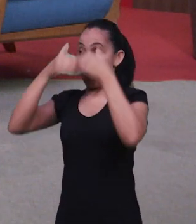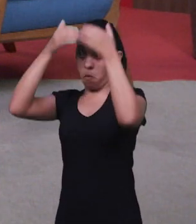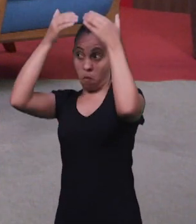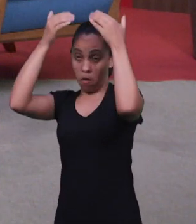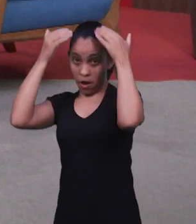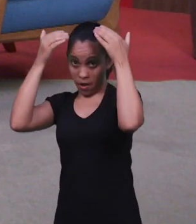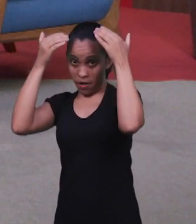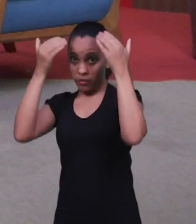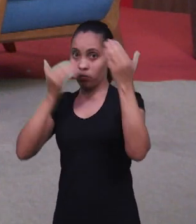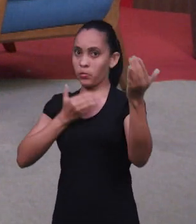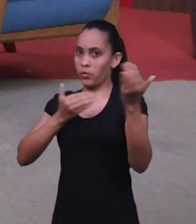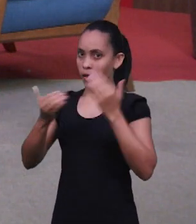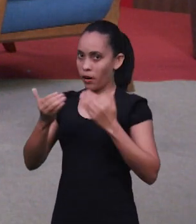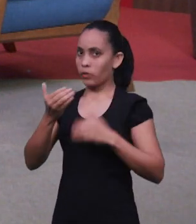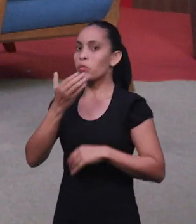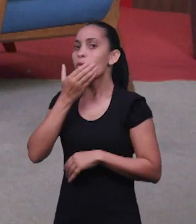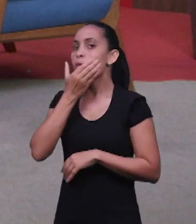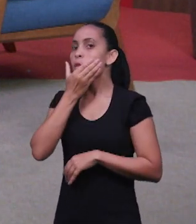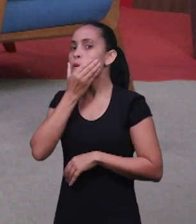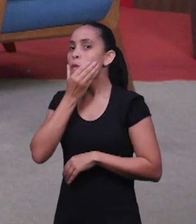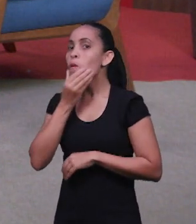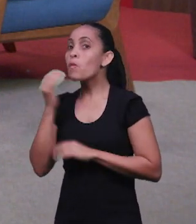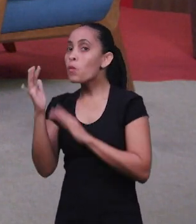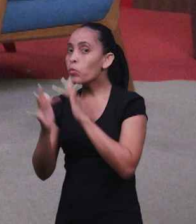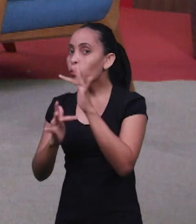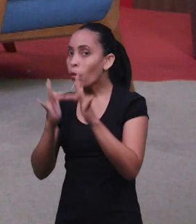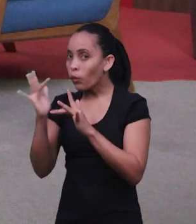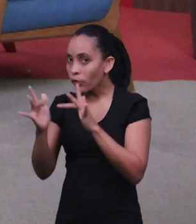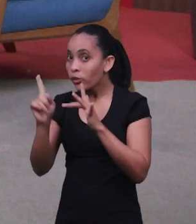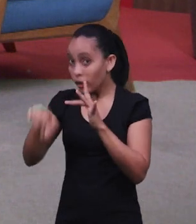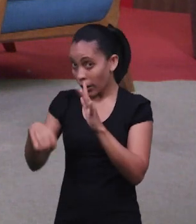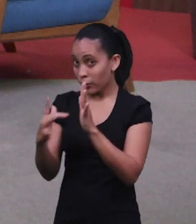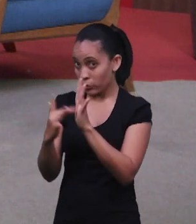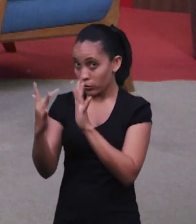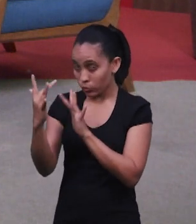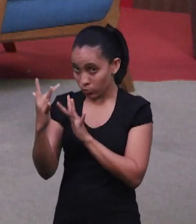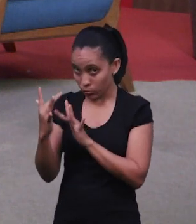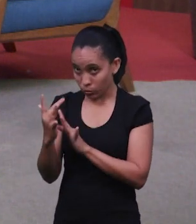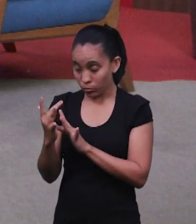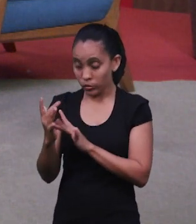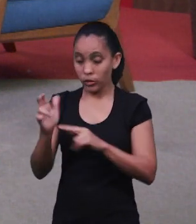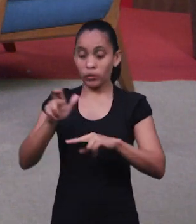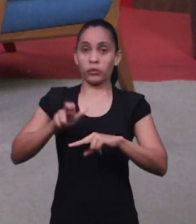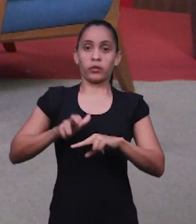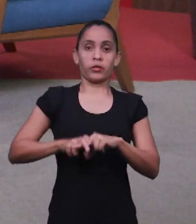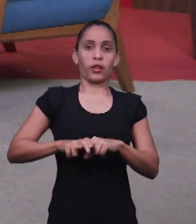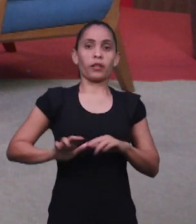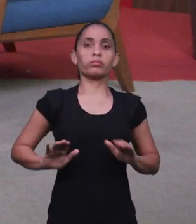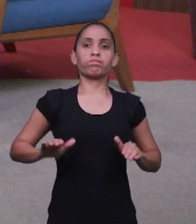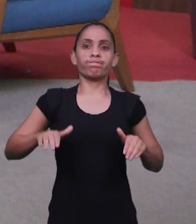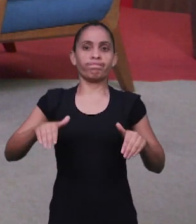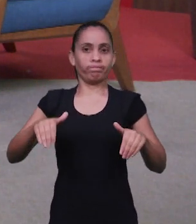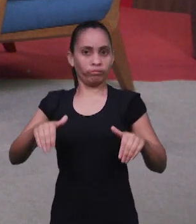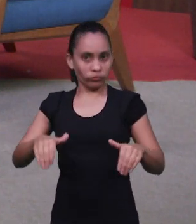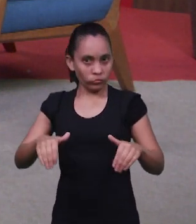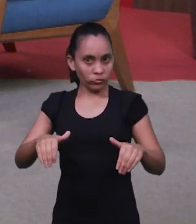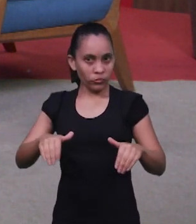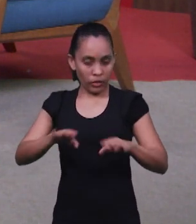parlant de l'époux, le Seigneur Jésus, prophétiquement, il est à table, et moi, la fiancée,